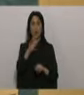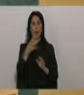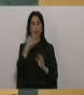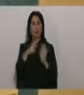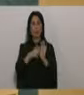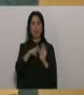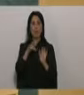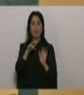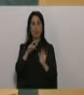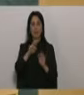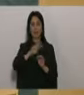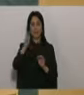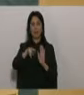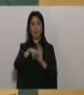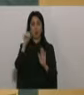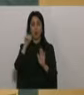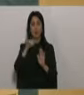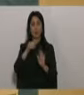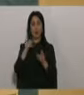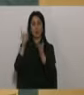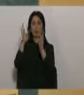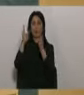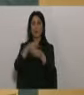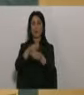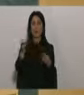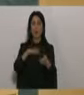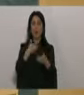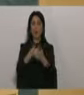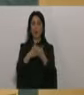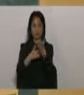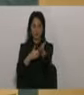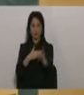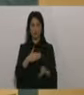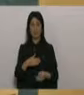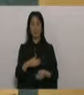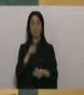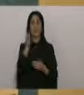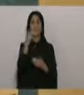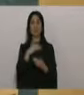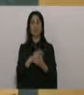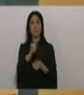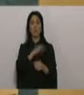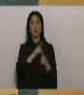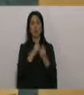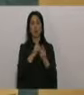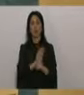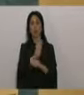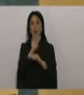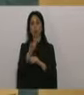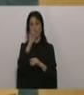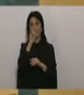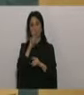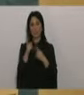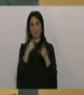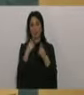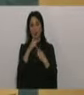მილიონი მოიპოვა და მოიპარა, გაფლანგა და დაურიგა თქვენს აქტივისტებს. მე შემდეგ თქვენმა კოლეგებმა დაამატეს ტყუილები, იქ იყო